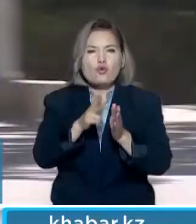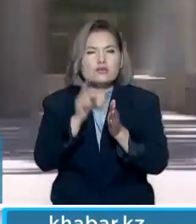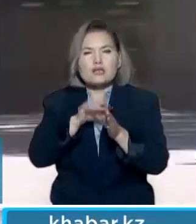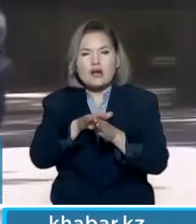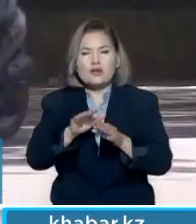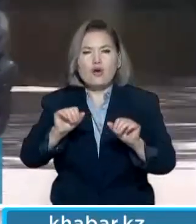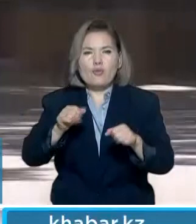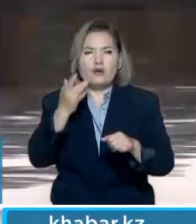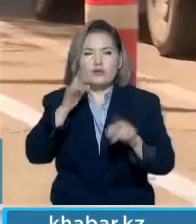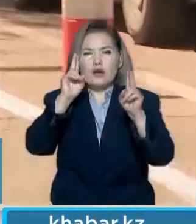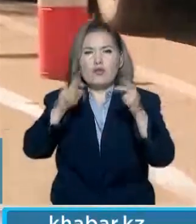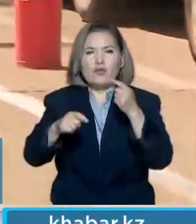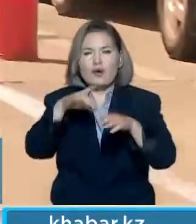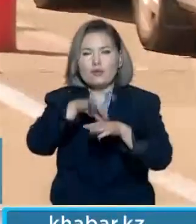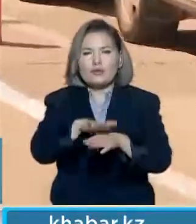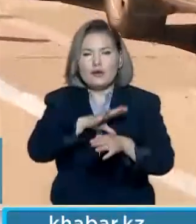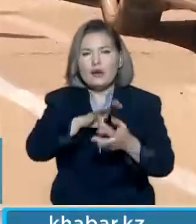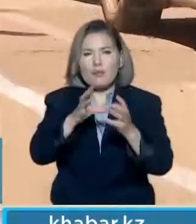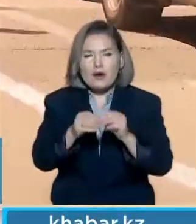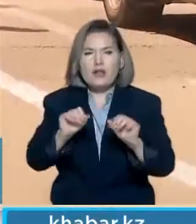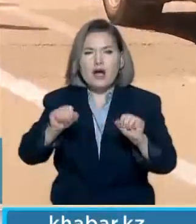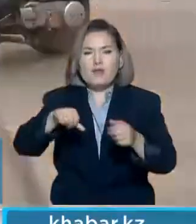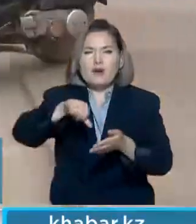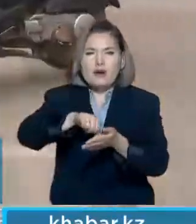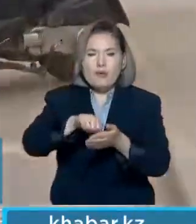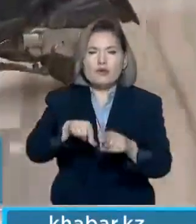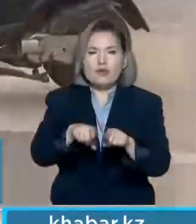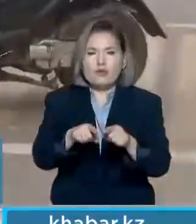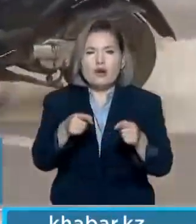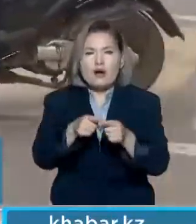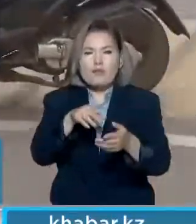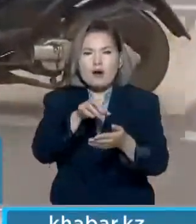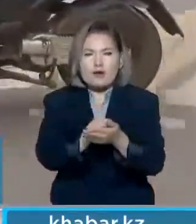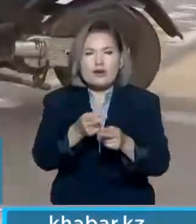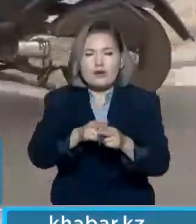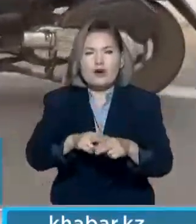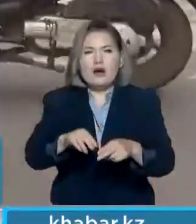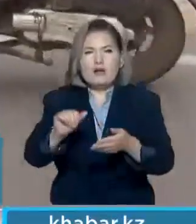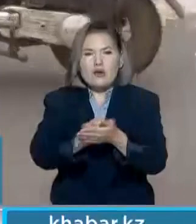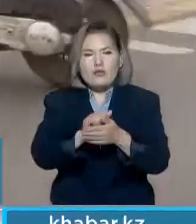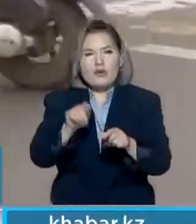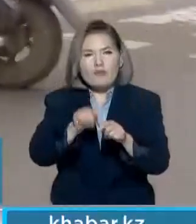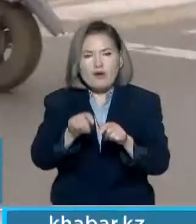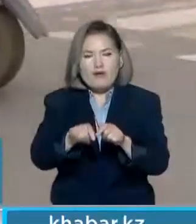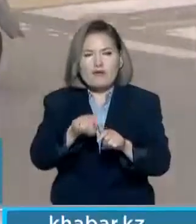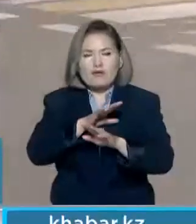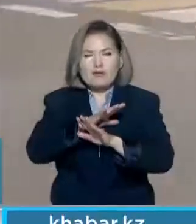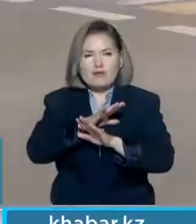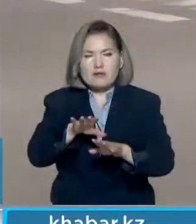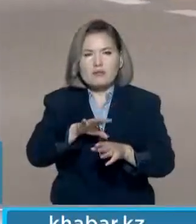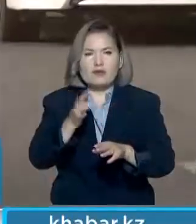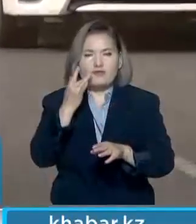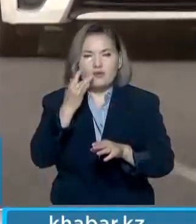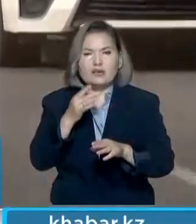айдаймын деп жол ережелерін бұзады. Ал кей мопедті жалға берушілер куәлік тексеріп бас қатырмайды. Көбісі